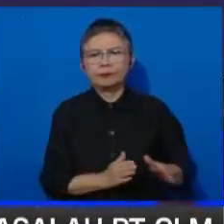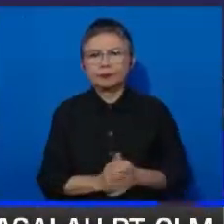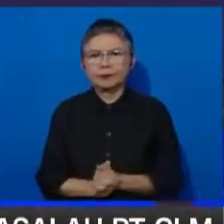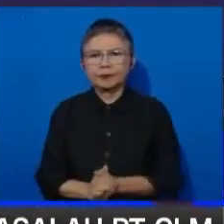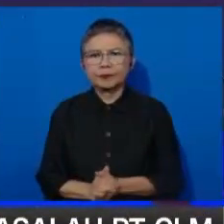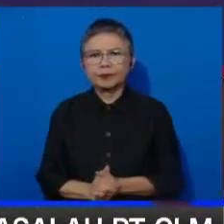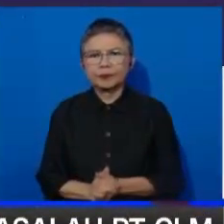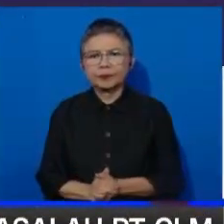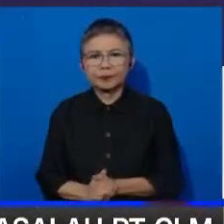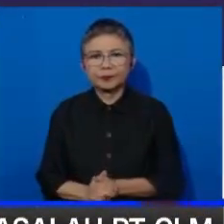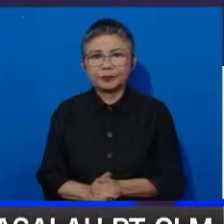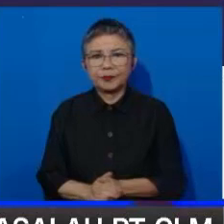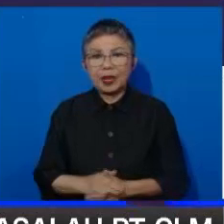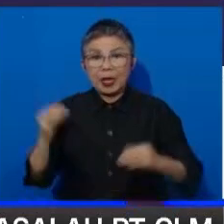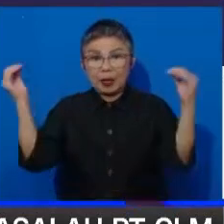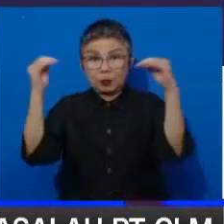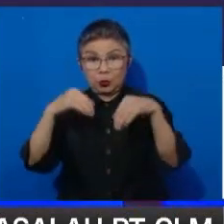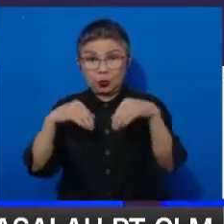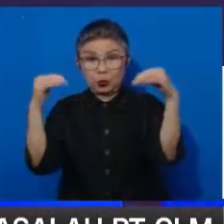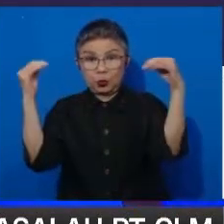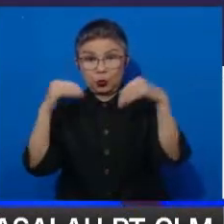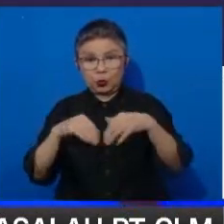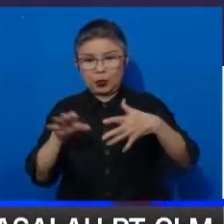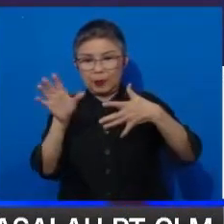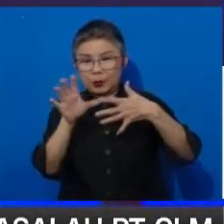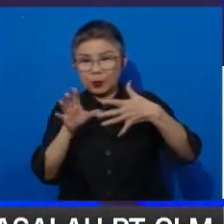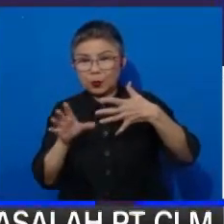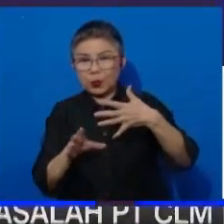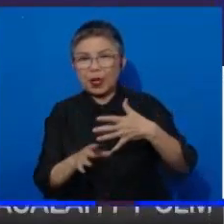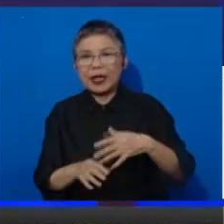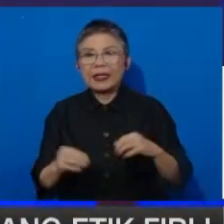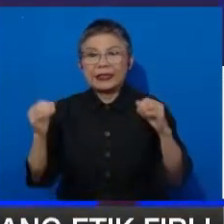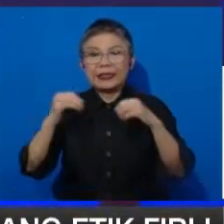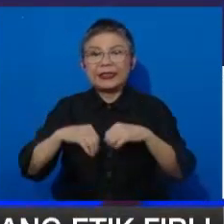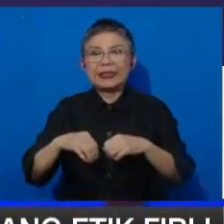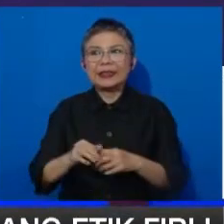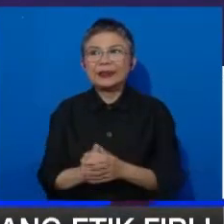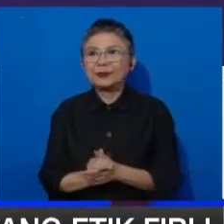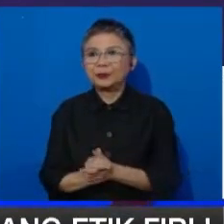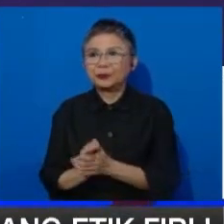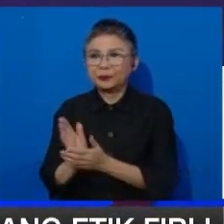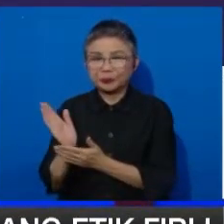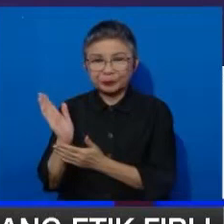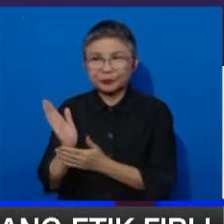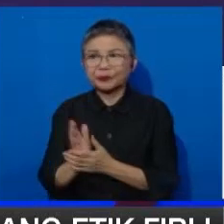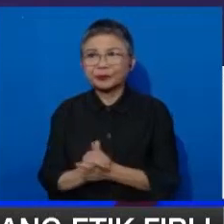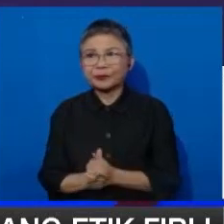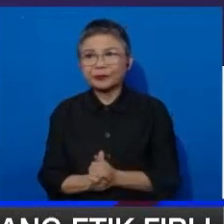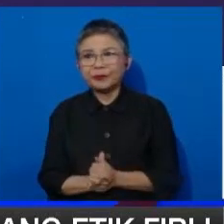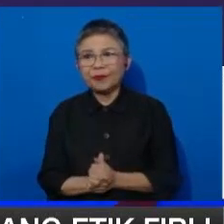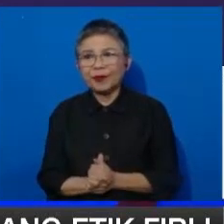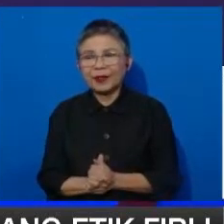Dan yang ketiga, PT Pertamina melalui anak usahanya di sektor hulu PT Pertamina EP Region Jawa